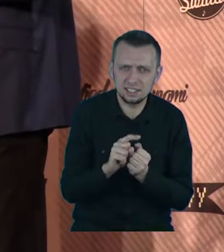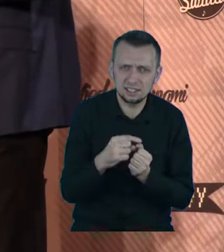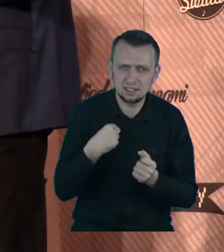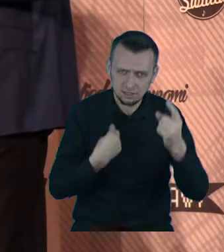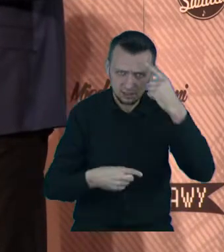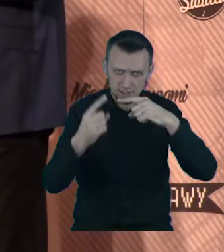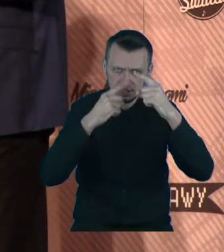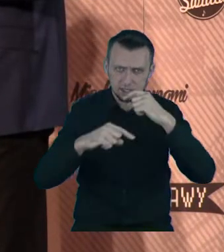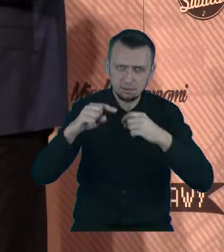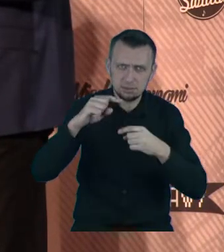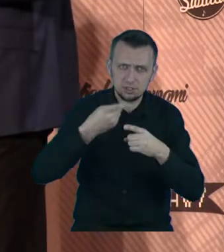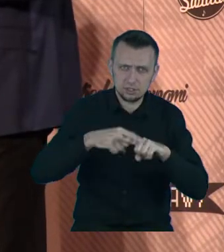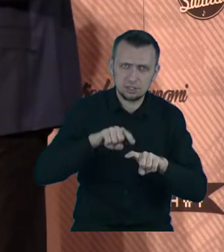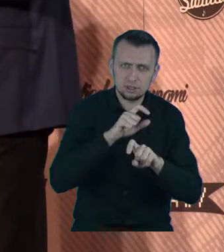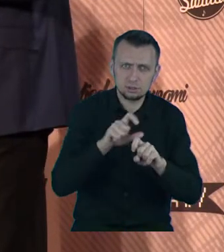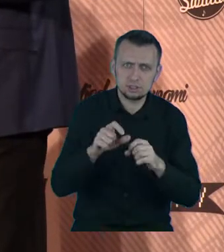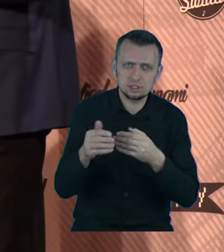jakimś spektaklem